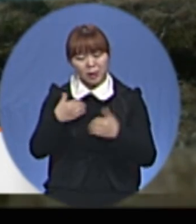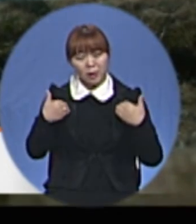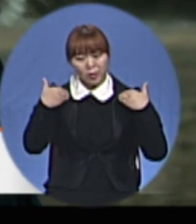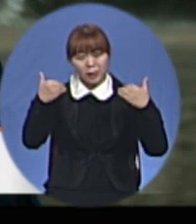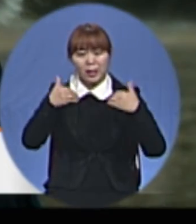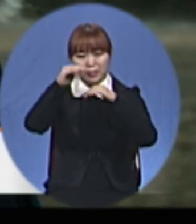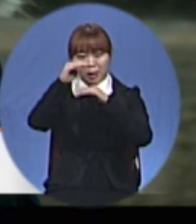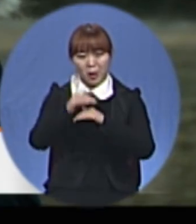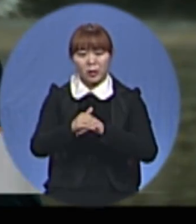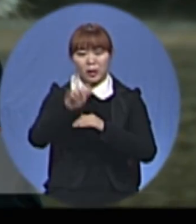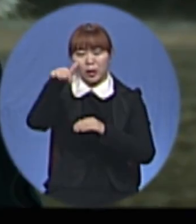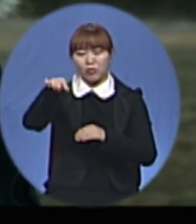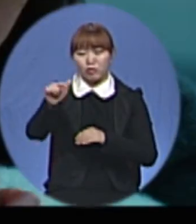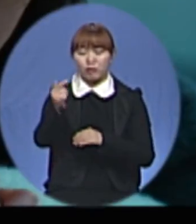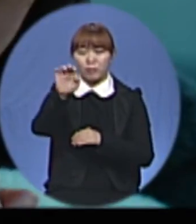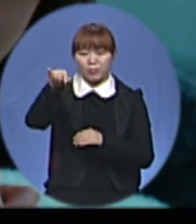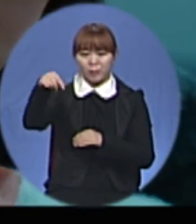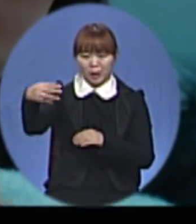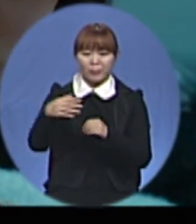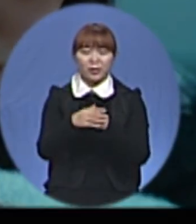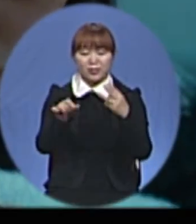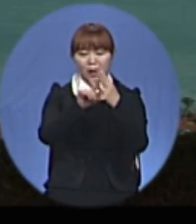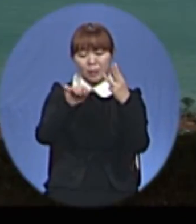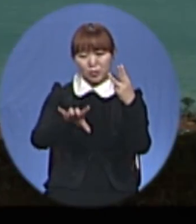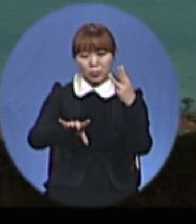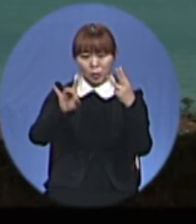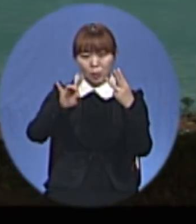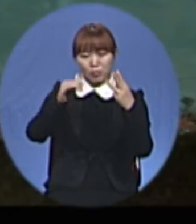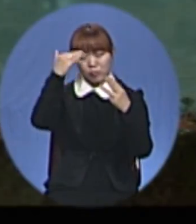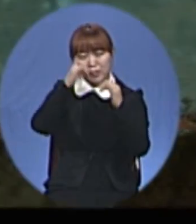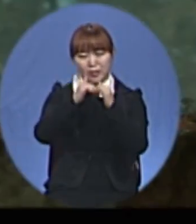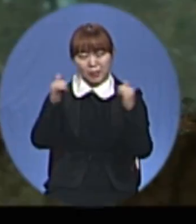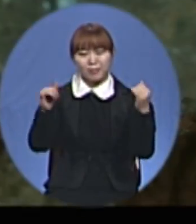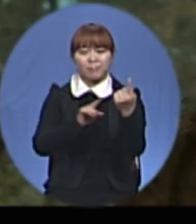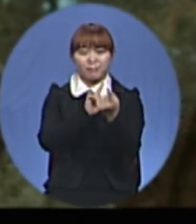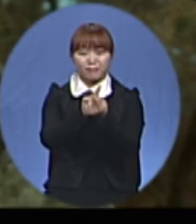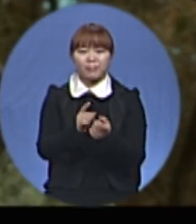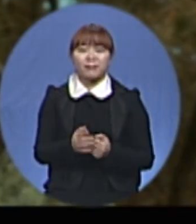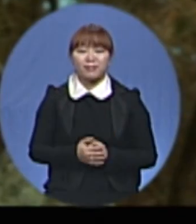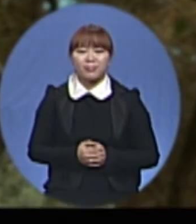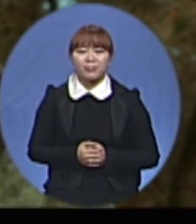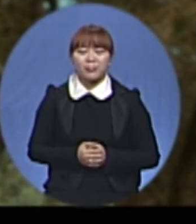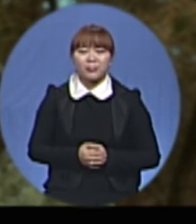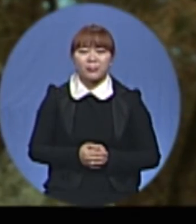드라마 눈발. 3월 초 관객들을 찾아갑니다.